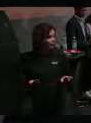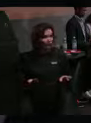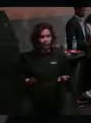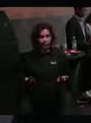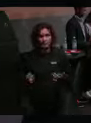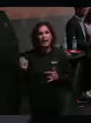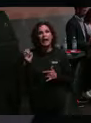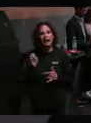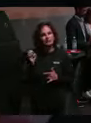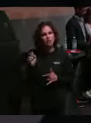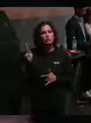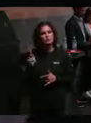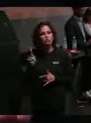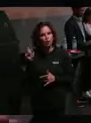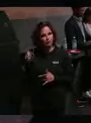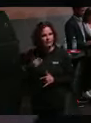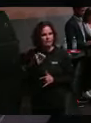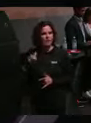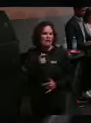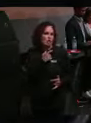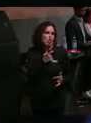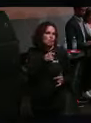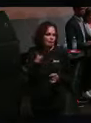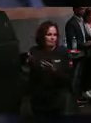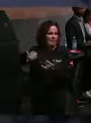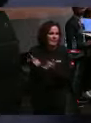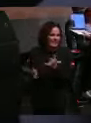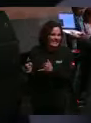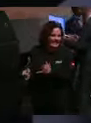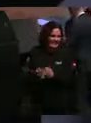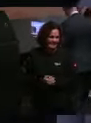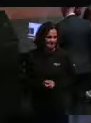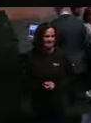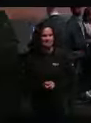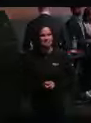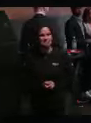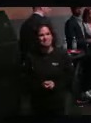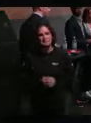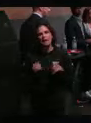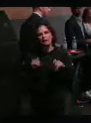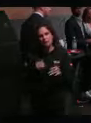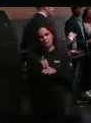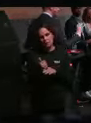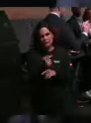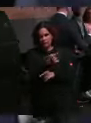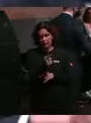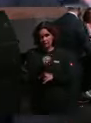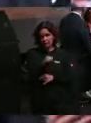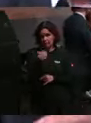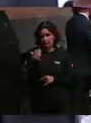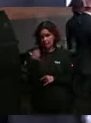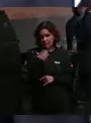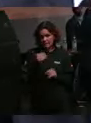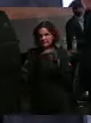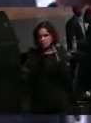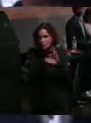Edvard Kunsendorf, selvfølgelig. Trønderen får jo vente til slutten. Det jo finalen. Og så vil dere kanskje, hvis dere har lest